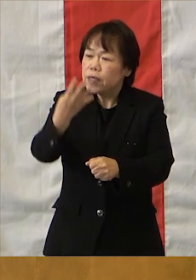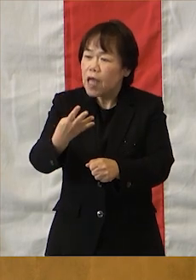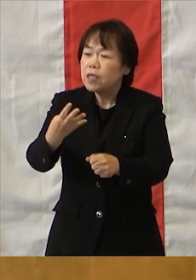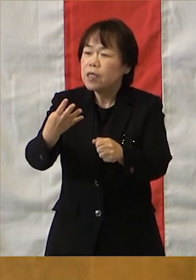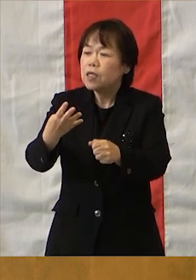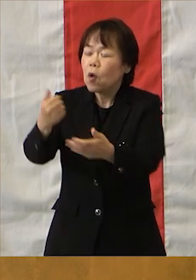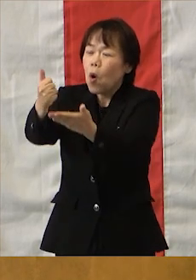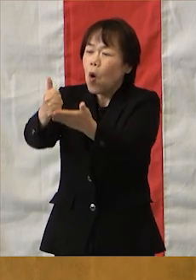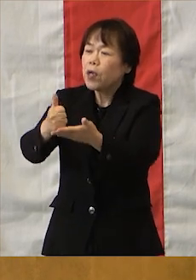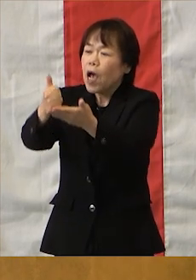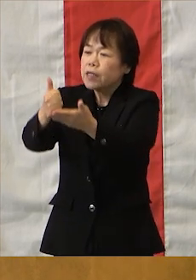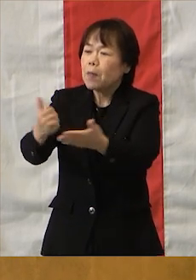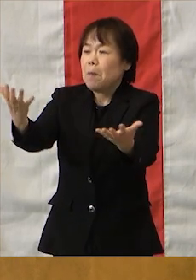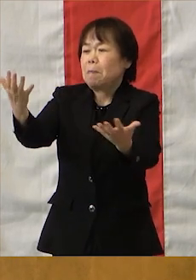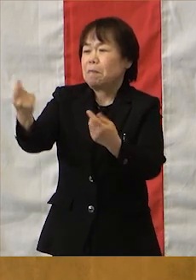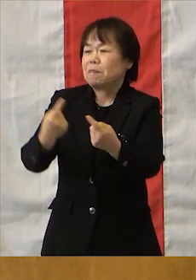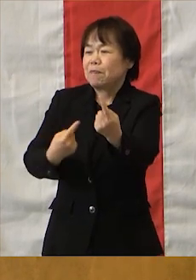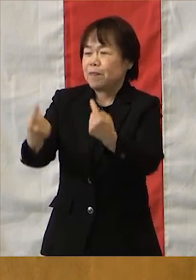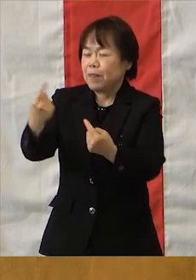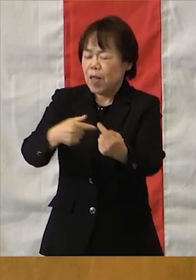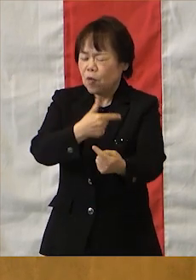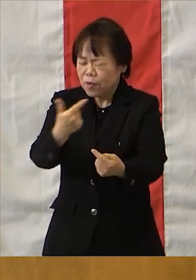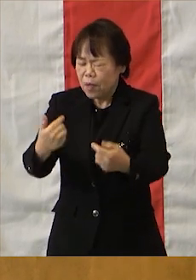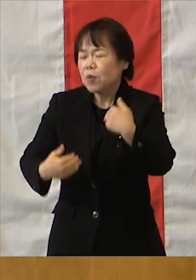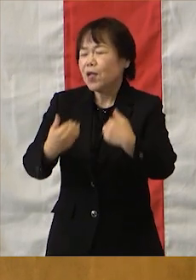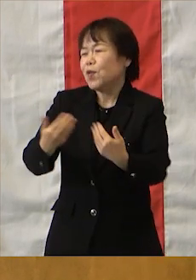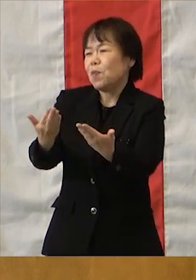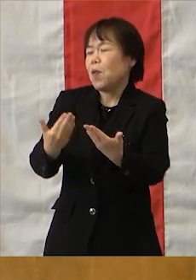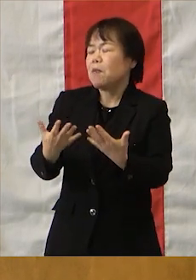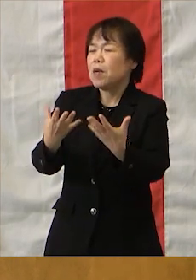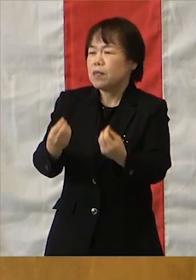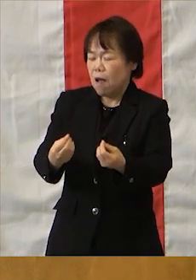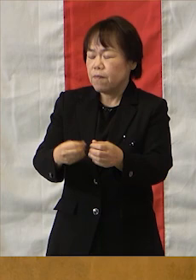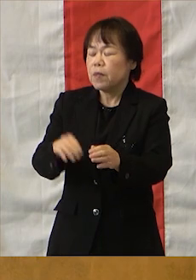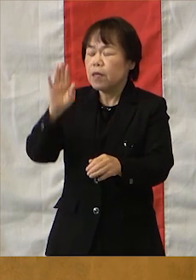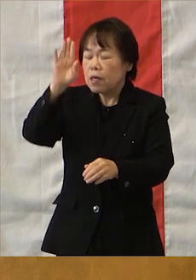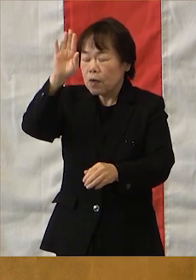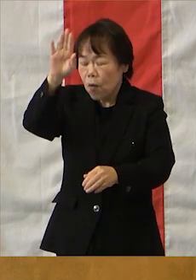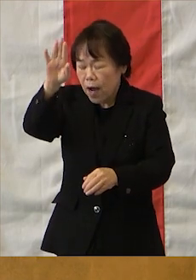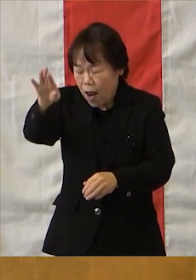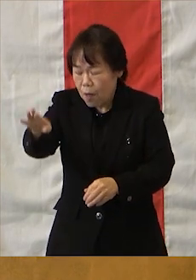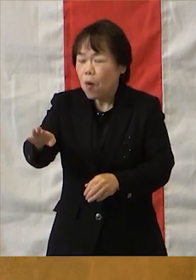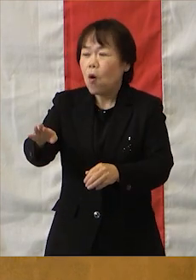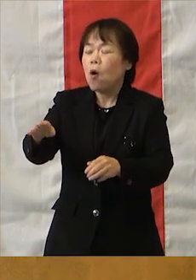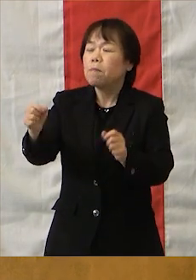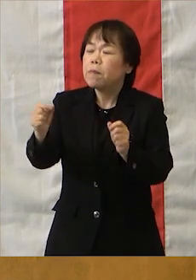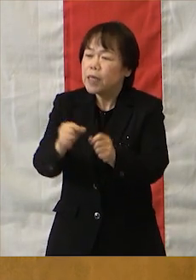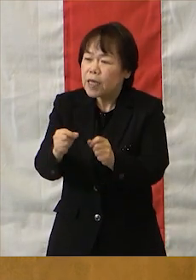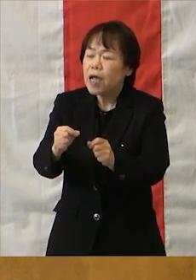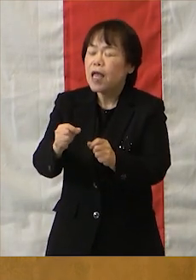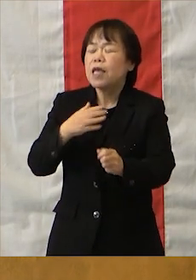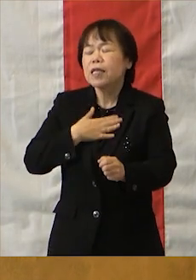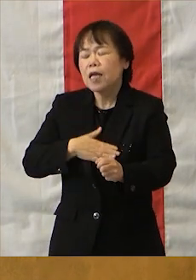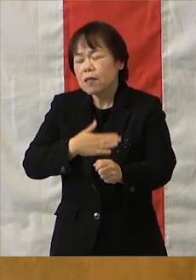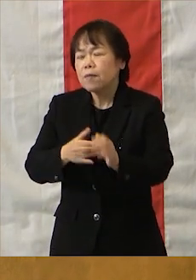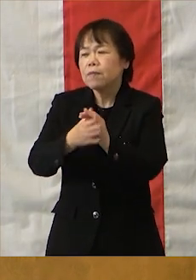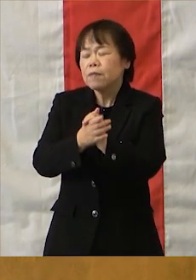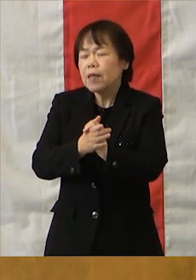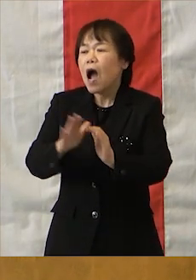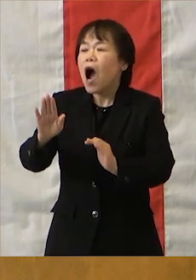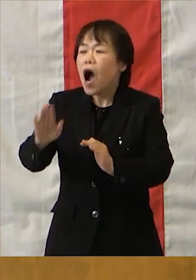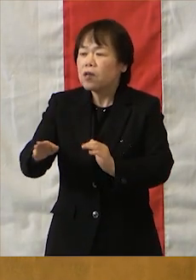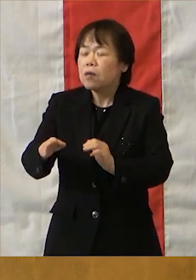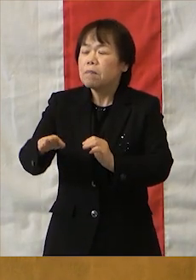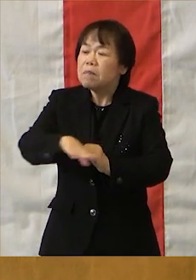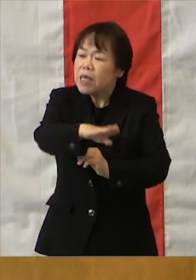来場いただき大いに楽しんでいただきましたこれからもより身近でより親しみのある